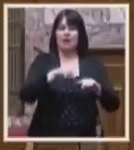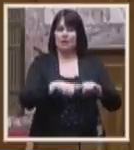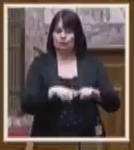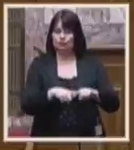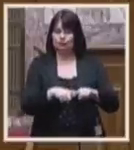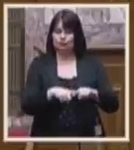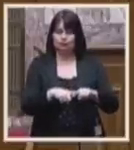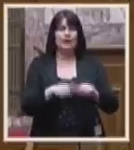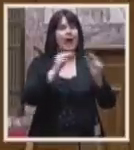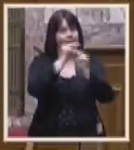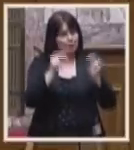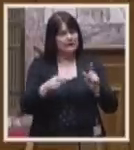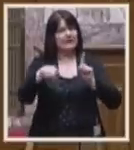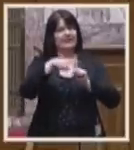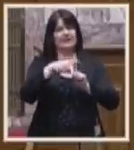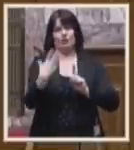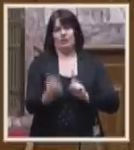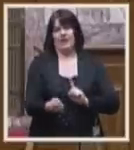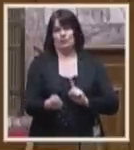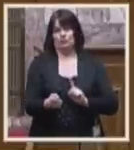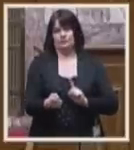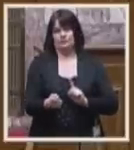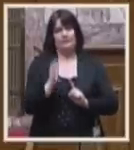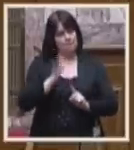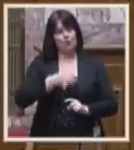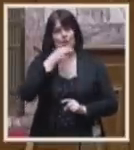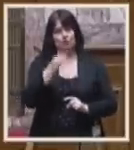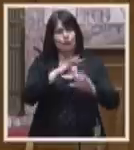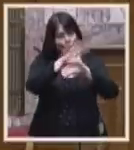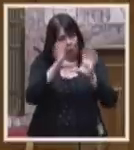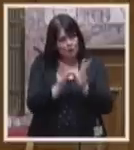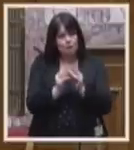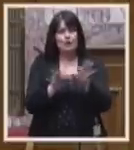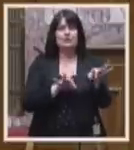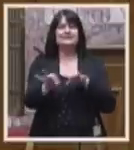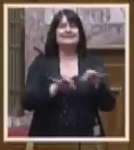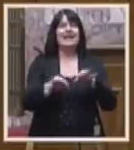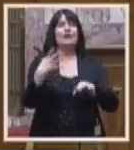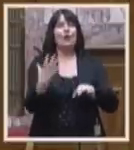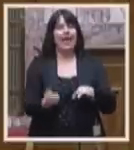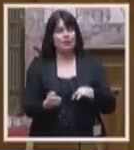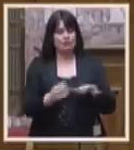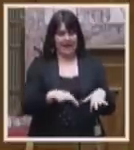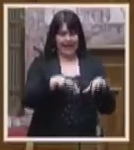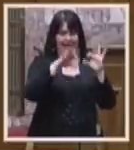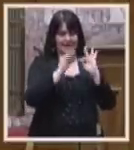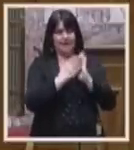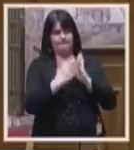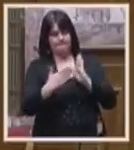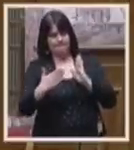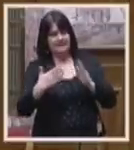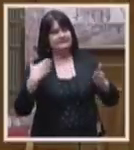οι θυσίες του ελληνικού λαού θα πιάσουν τόπο. Υπάρχει ένα ολοκληρωμένο σχέδιο με αρχή, μέση και